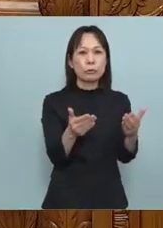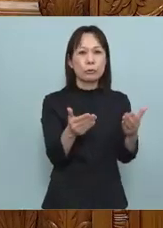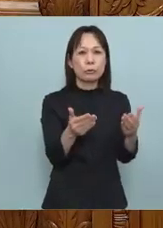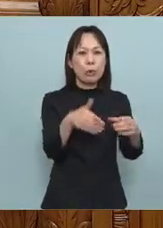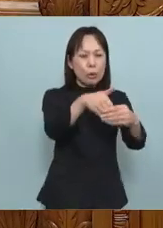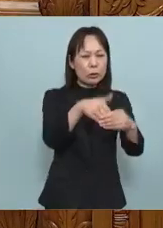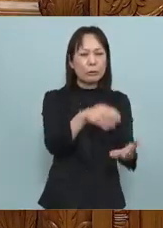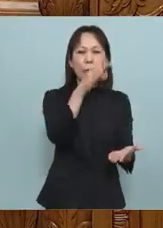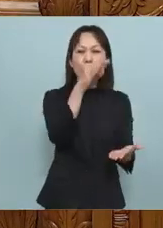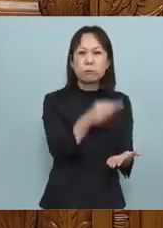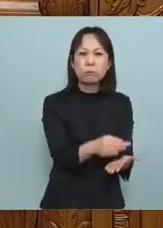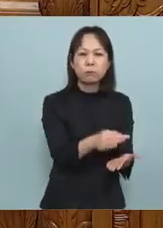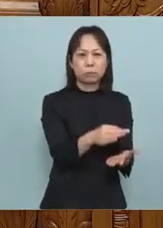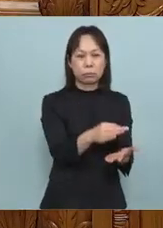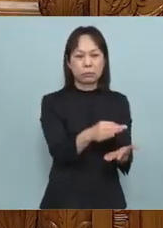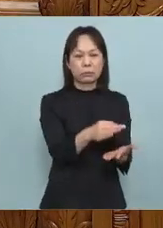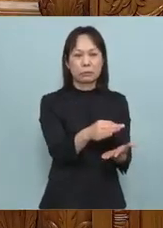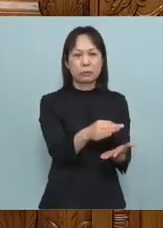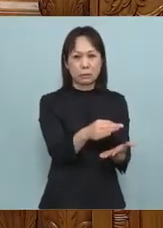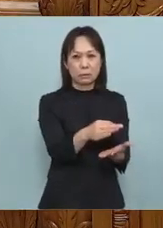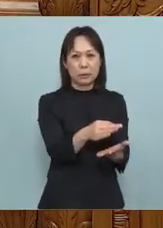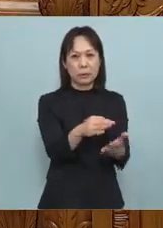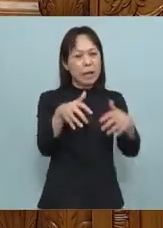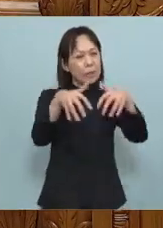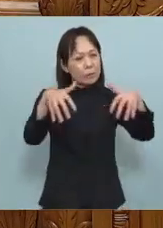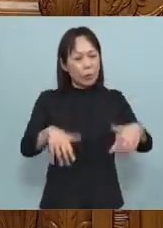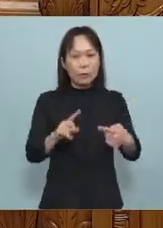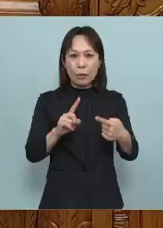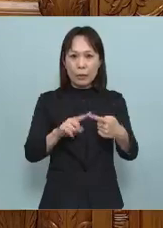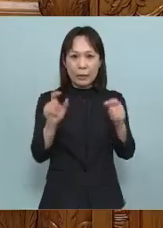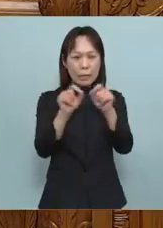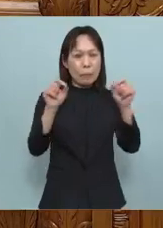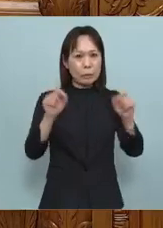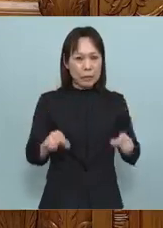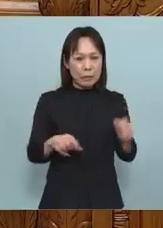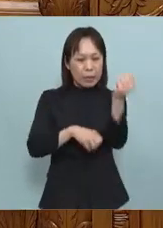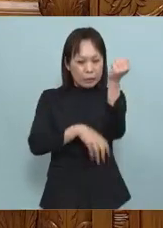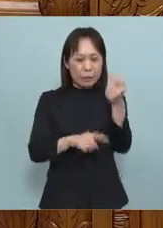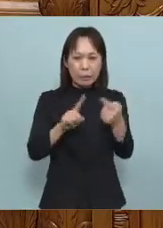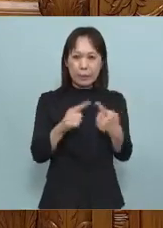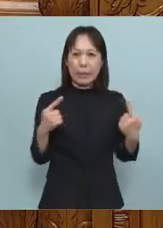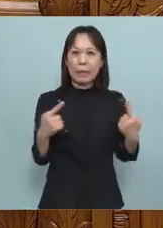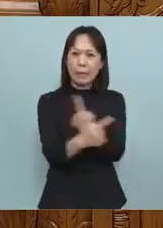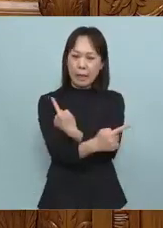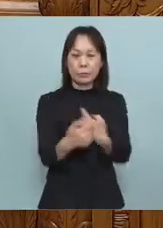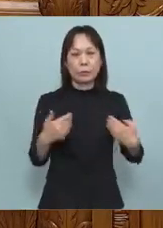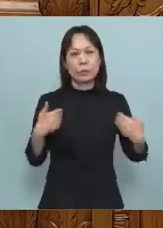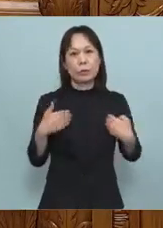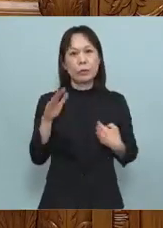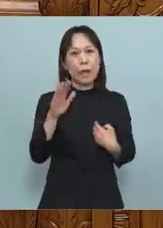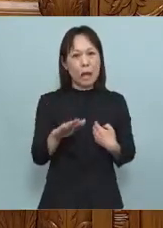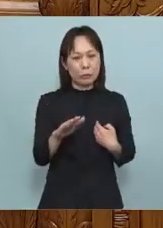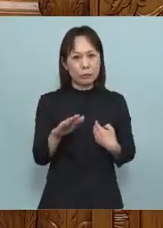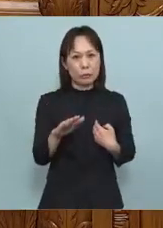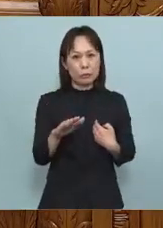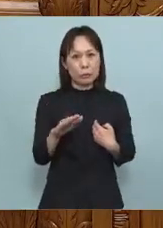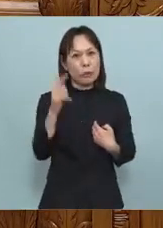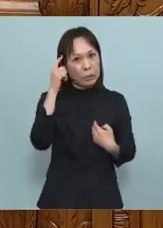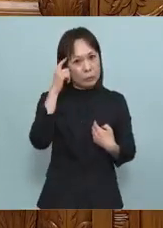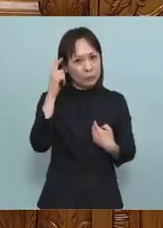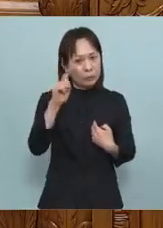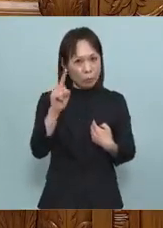金など構造的な問題への抜本的な対策が必要だと考えますが、総理の認識を伺います